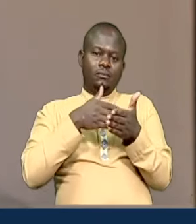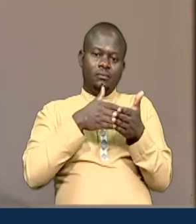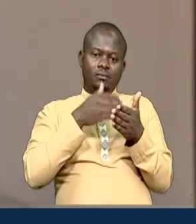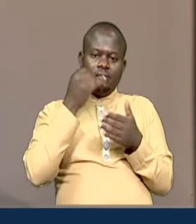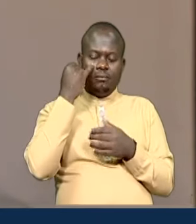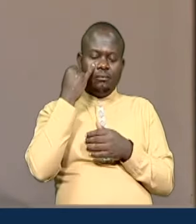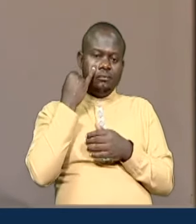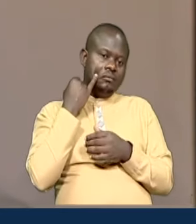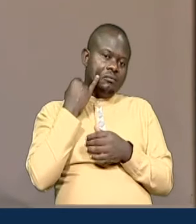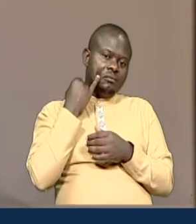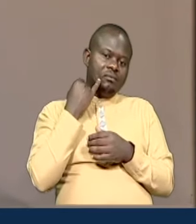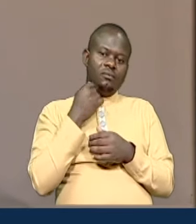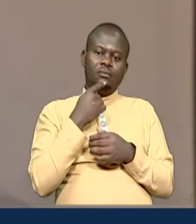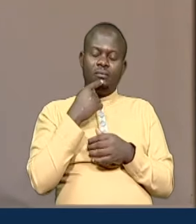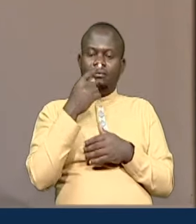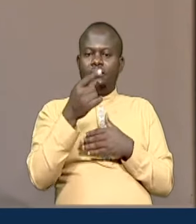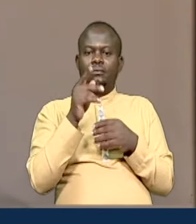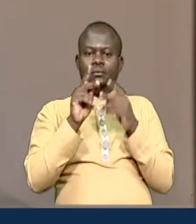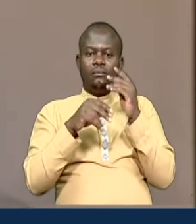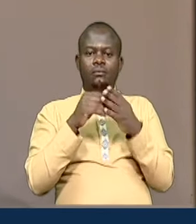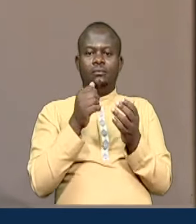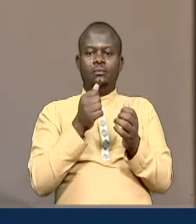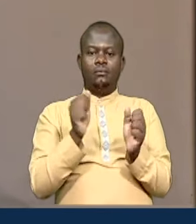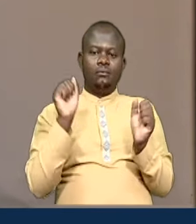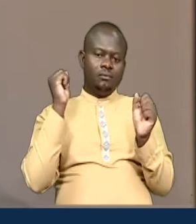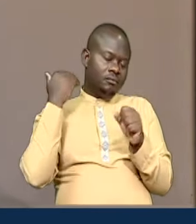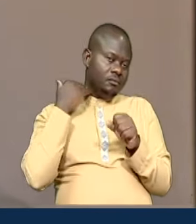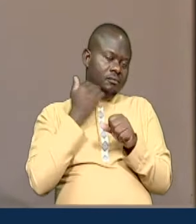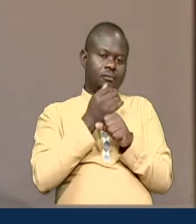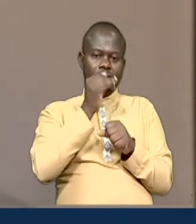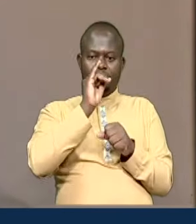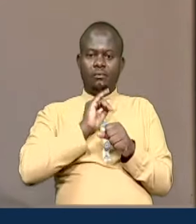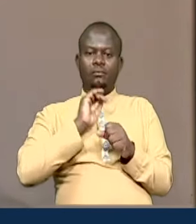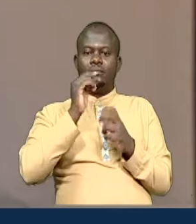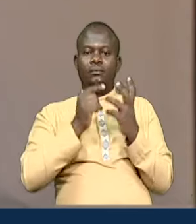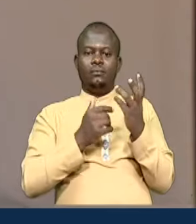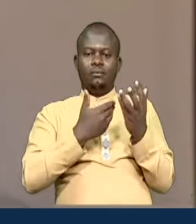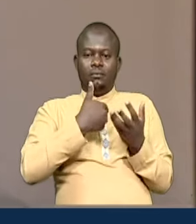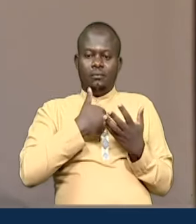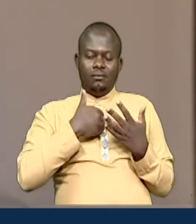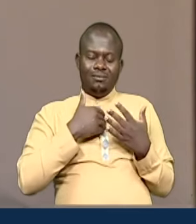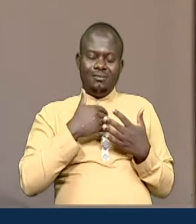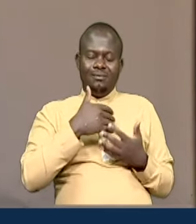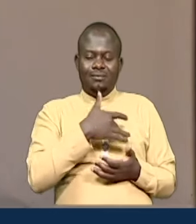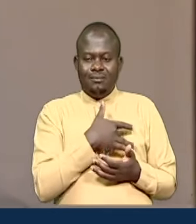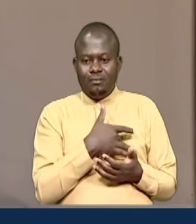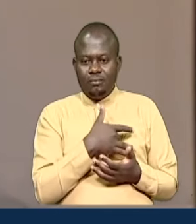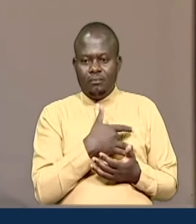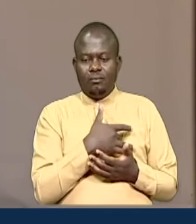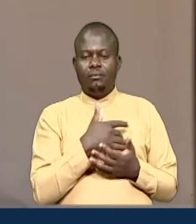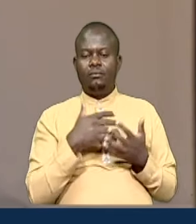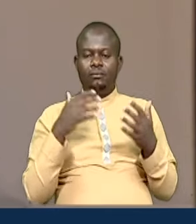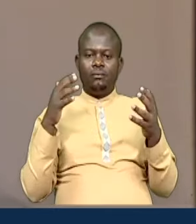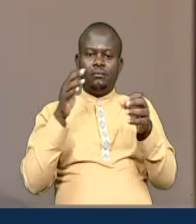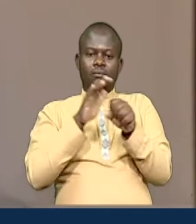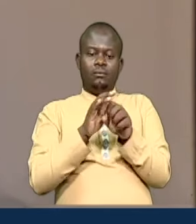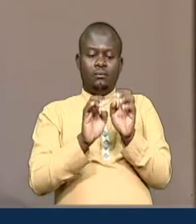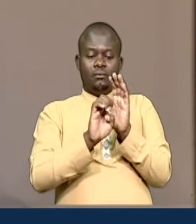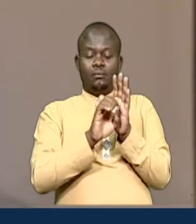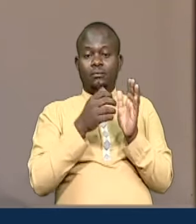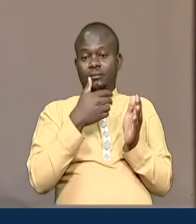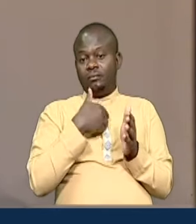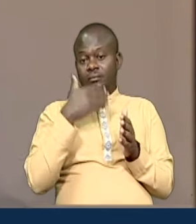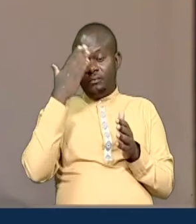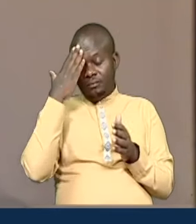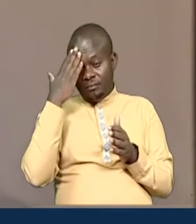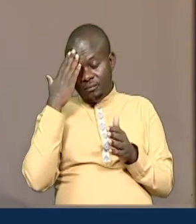cyane yo kuba abacitse ku icumu hari ikintu bagifite cy'ingingimira kinini cyane. Urugero tuzi,